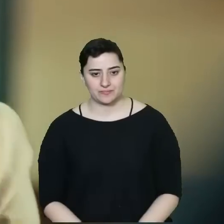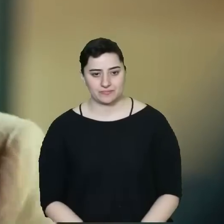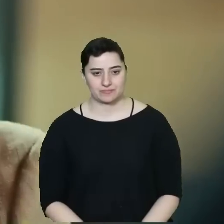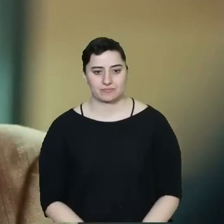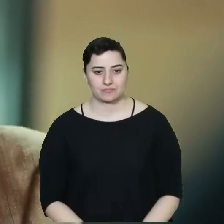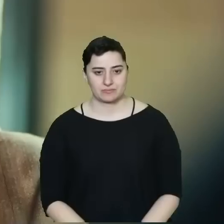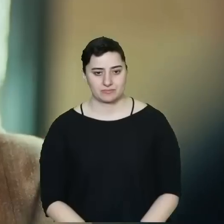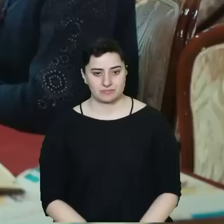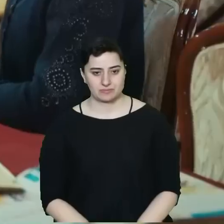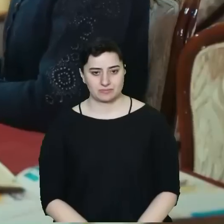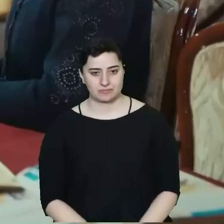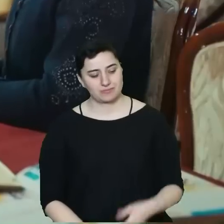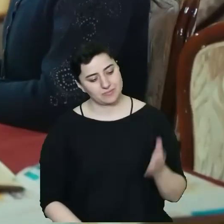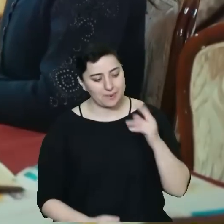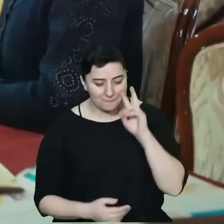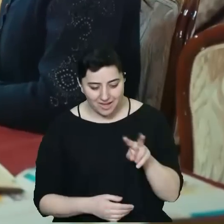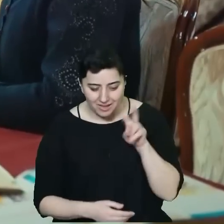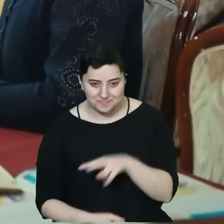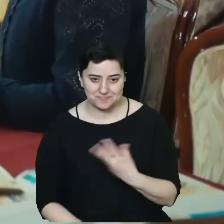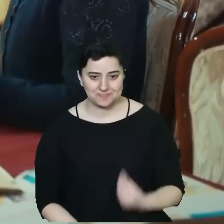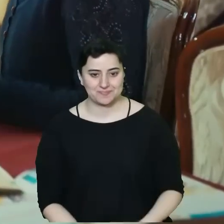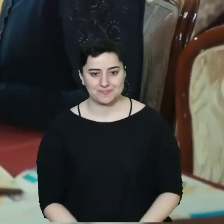gülümsedi. Gel devam edelim.